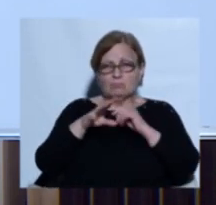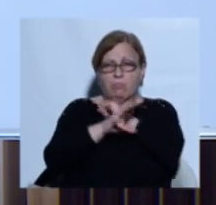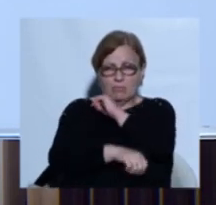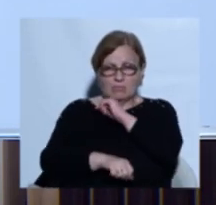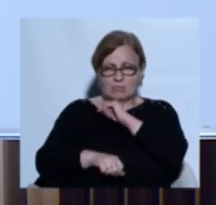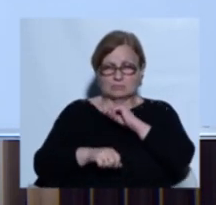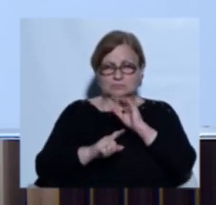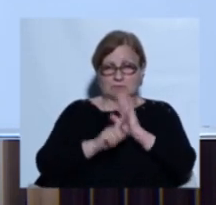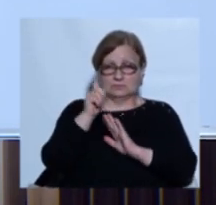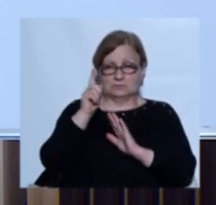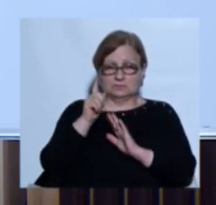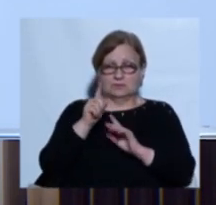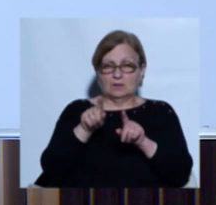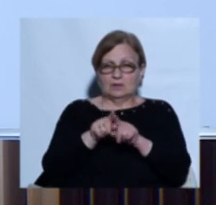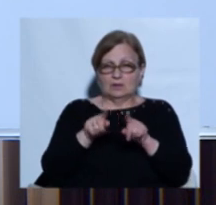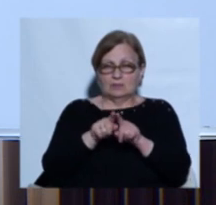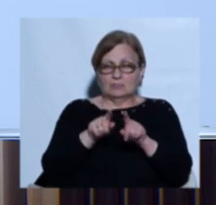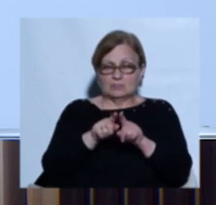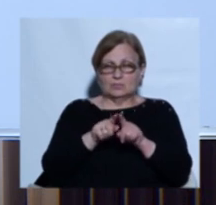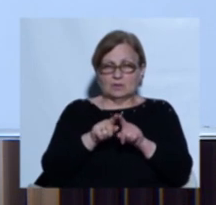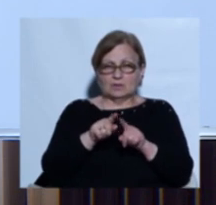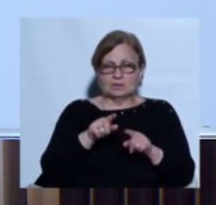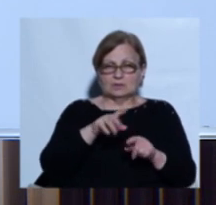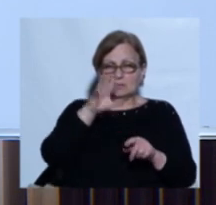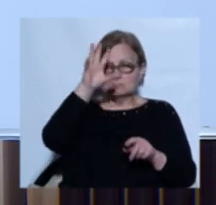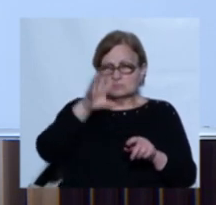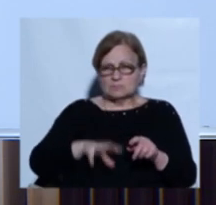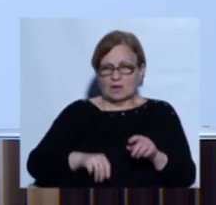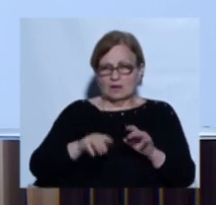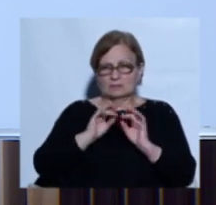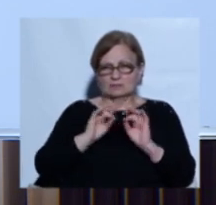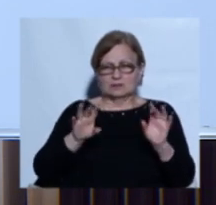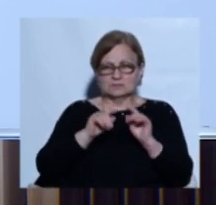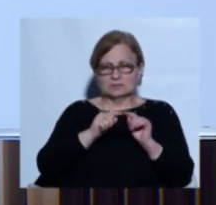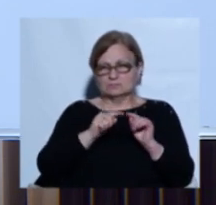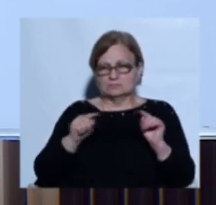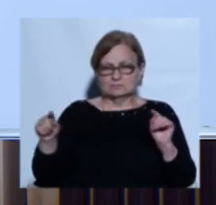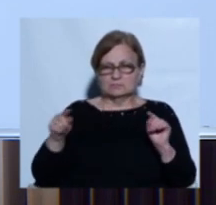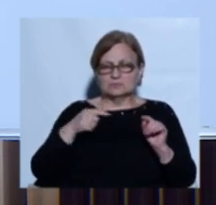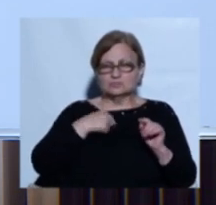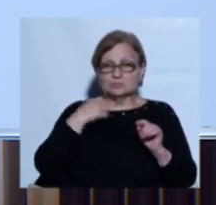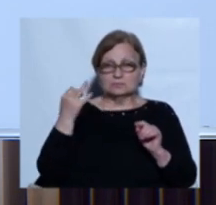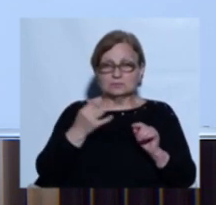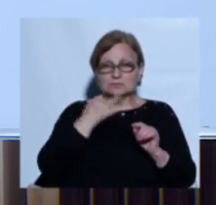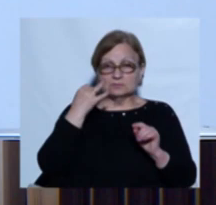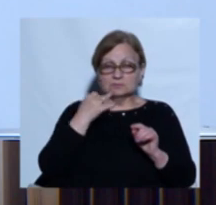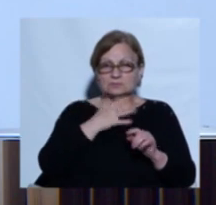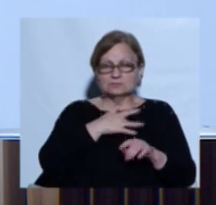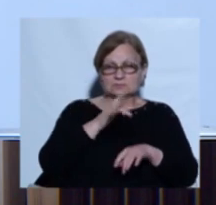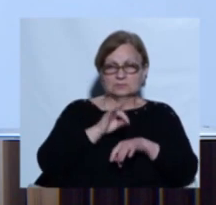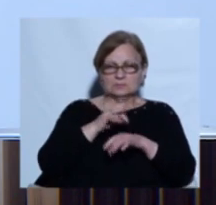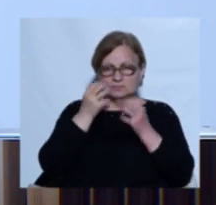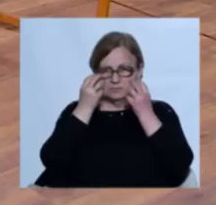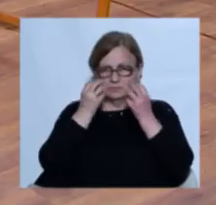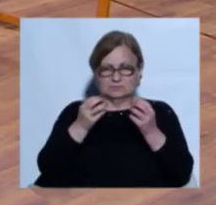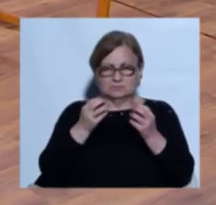და მიუხედავად ამისა, მწერალი ახერხებს მთელი ნაწარმოების მანძილზე ჩვენი ინტერესი ერთი წუთითაც არ